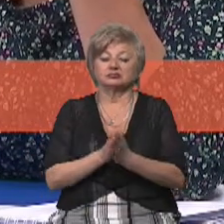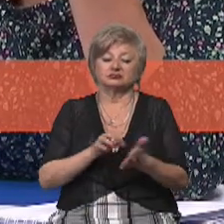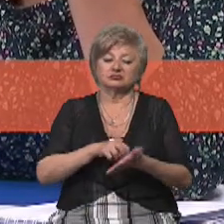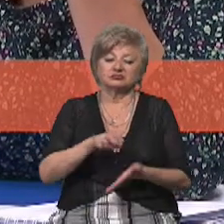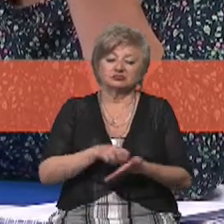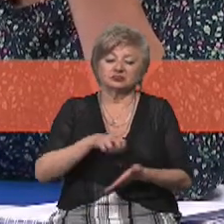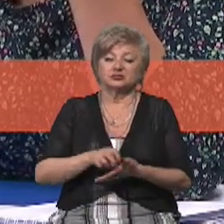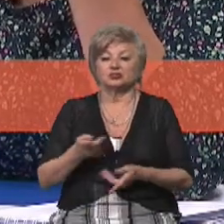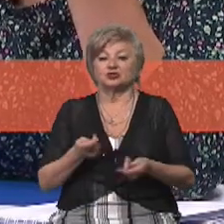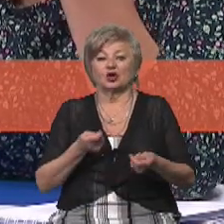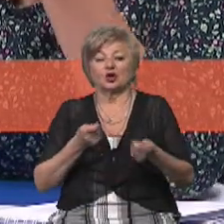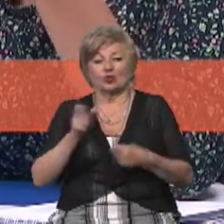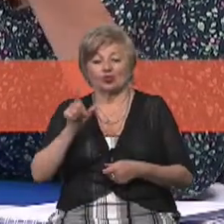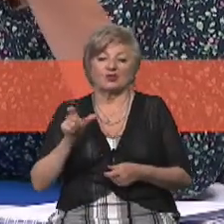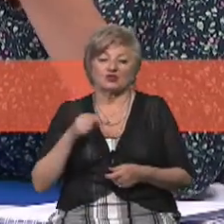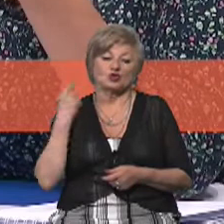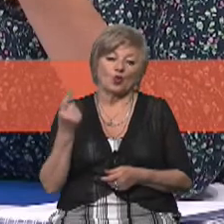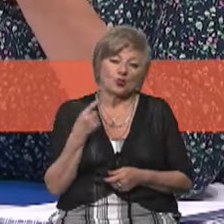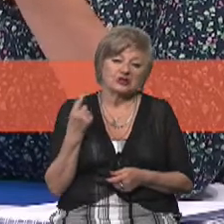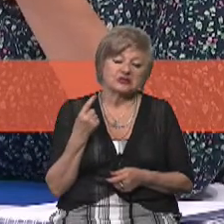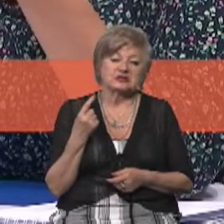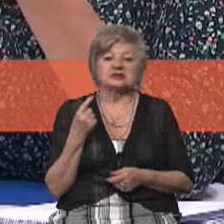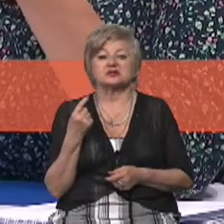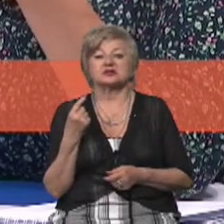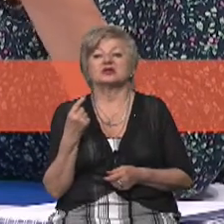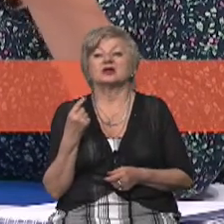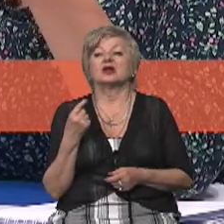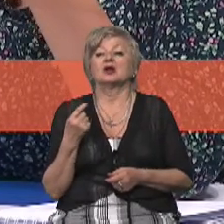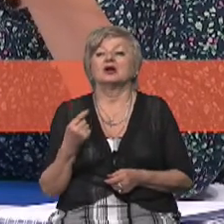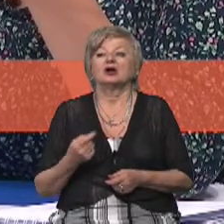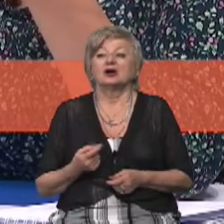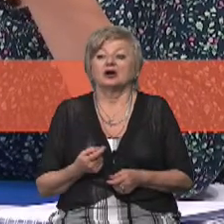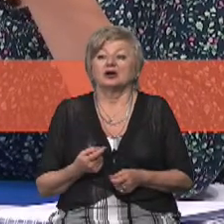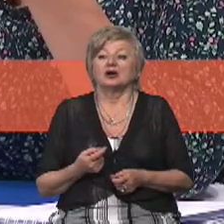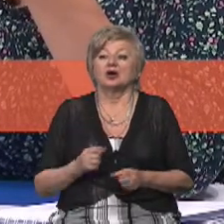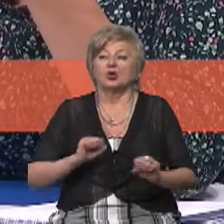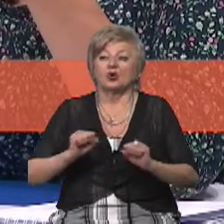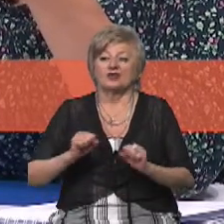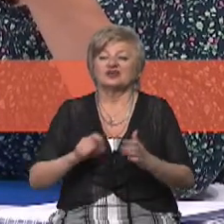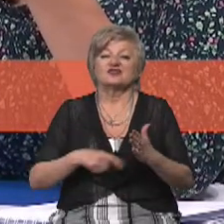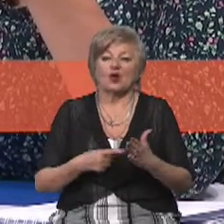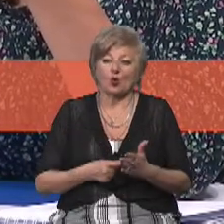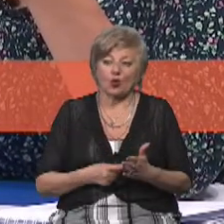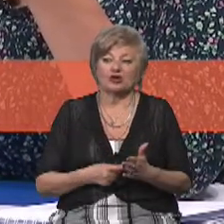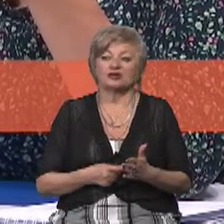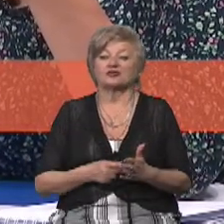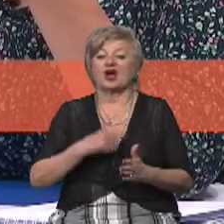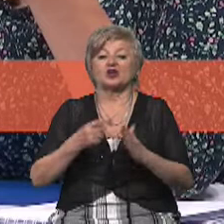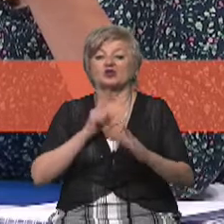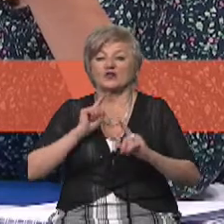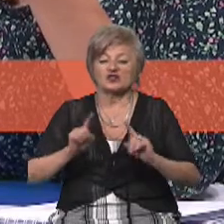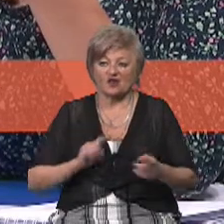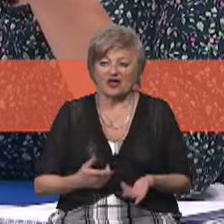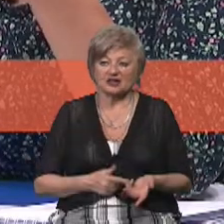к руководству области, и к руководству областного совета, к руководству города, городского совета,